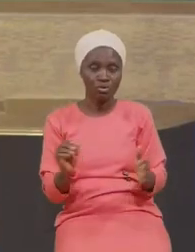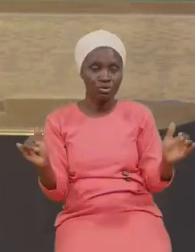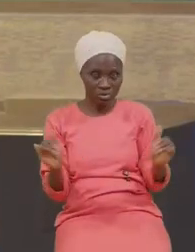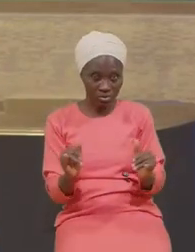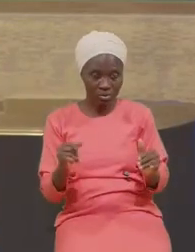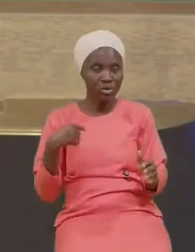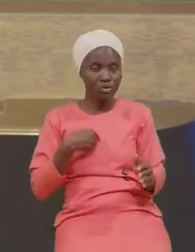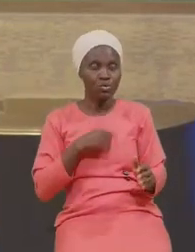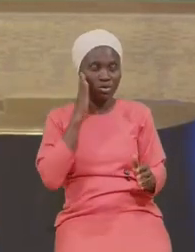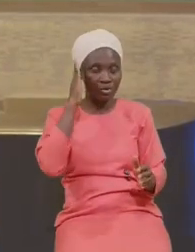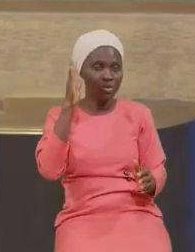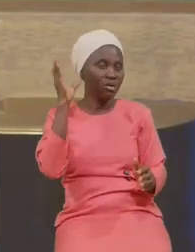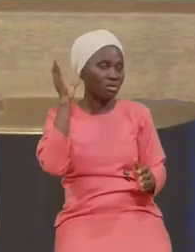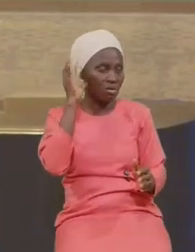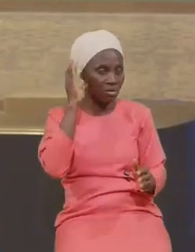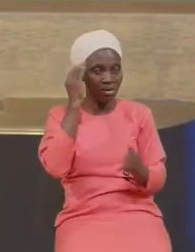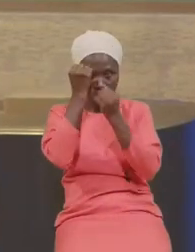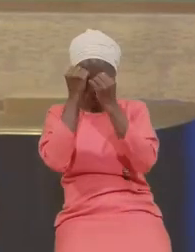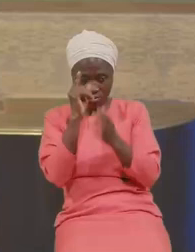à Moïse